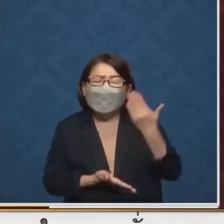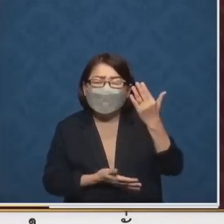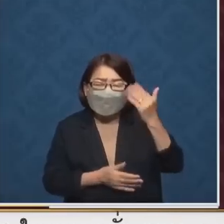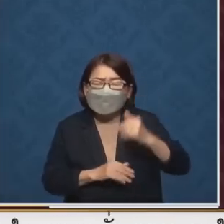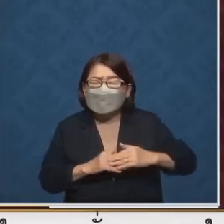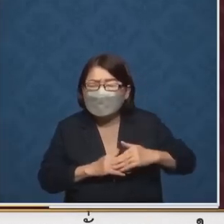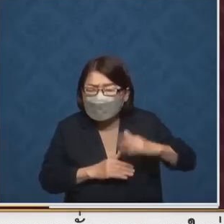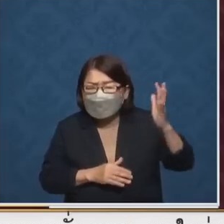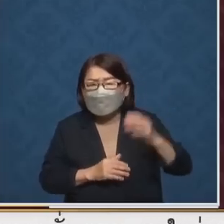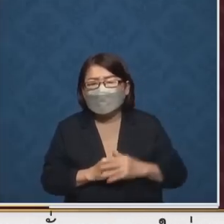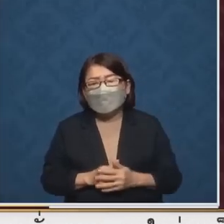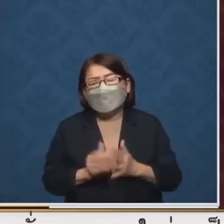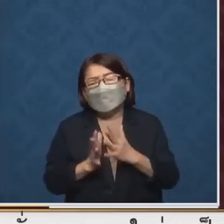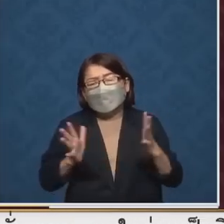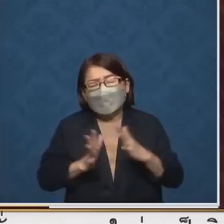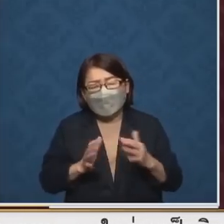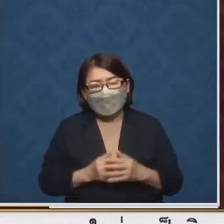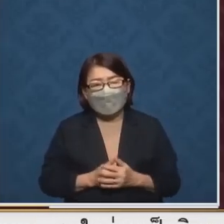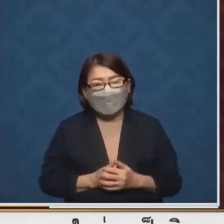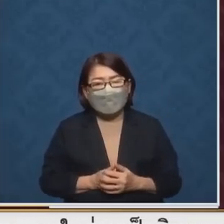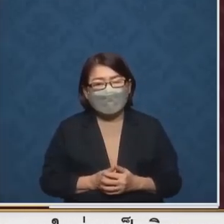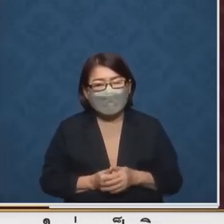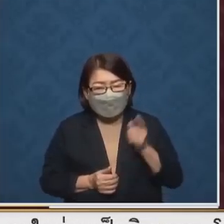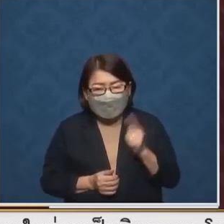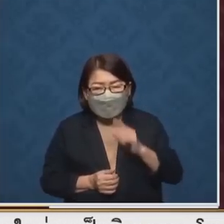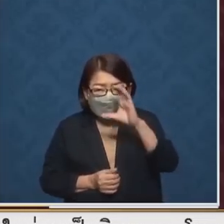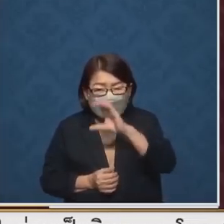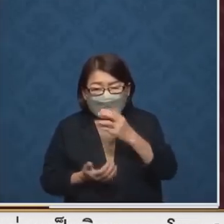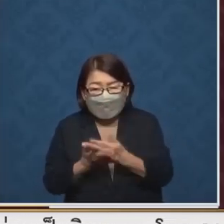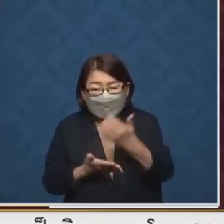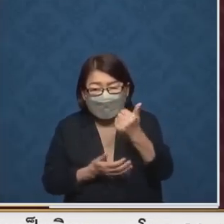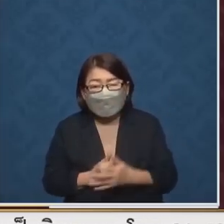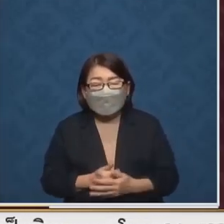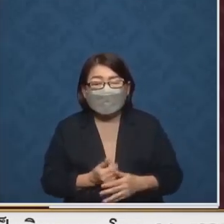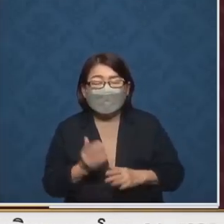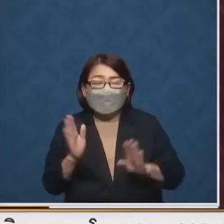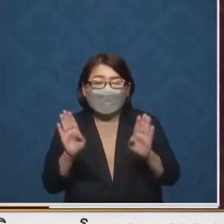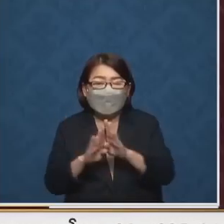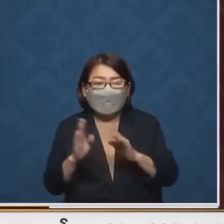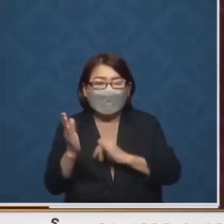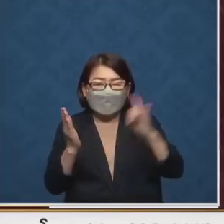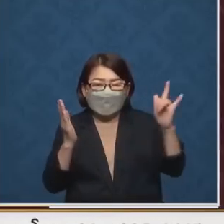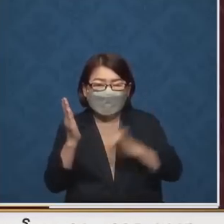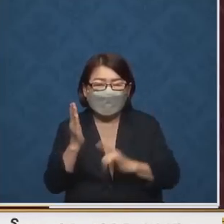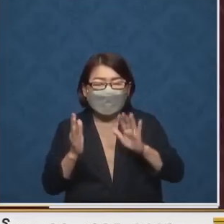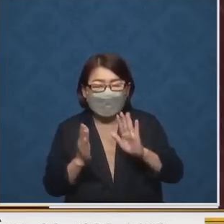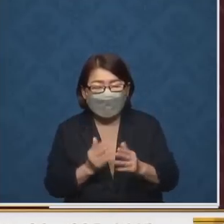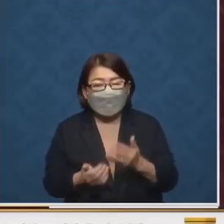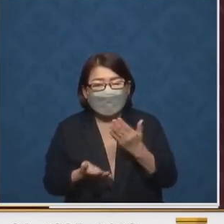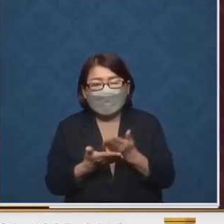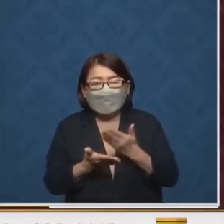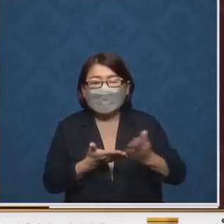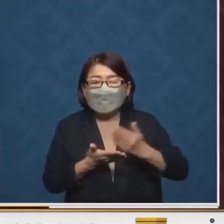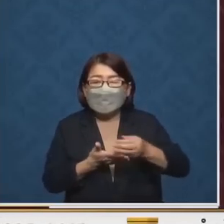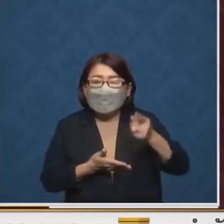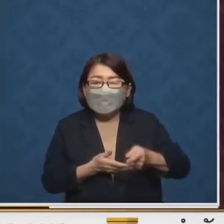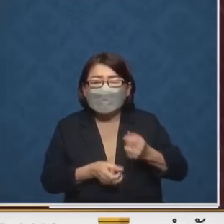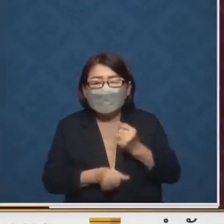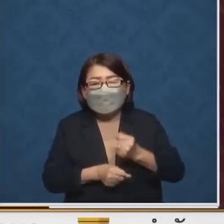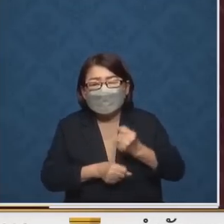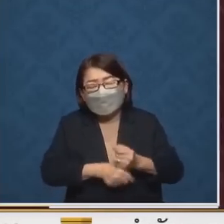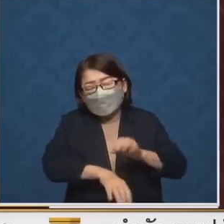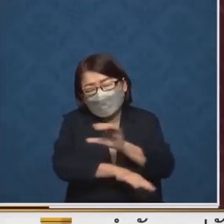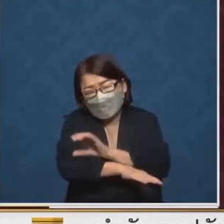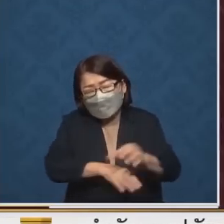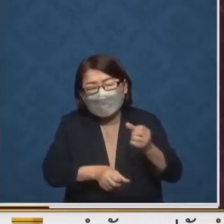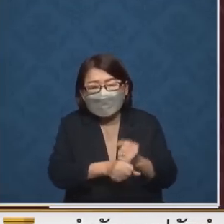ควรจะเป็นพูดง่าย หาเงินกไม่ได้ ถูปดประเทศแต่ใช้เงินเหมือนเดิม ทำรถไฟเหมือนเดิมต